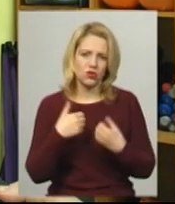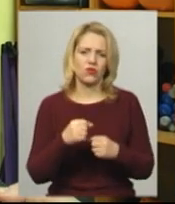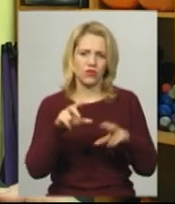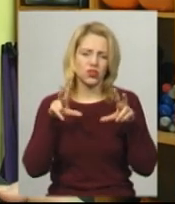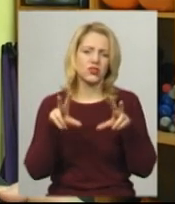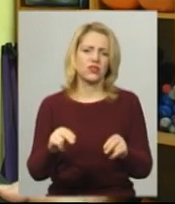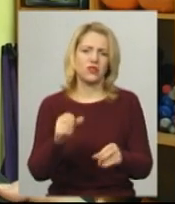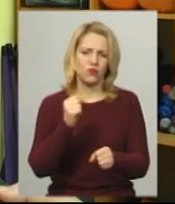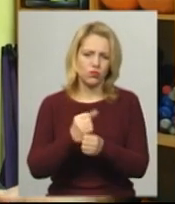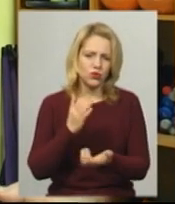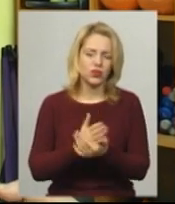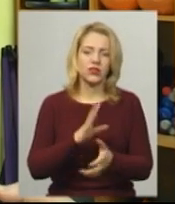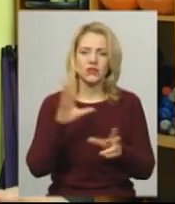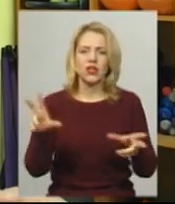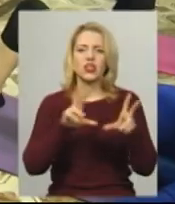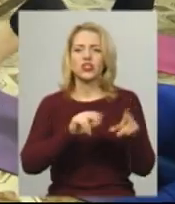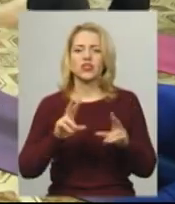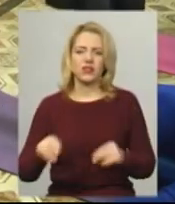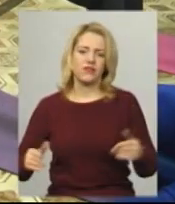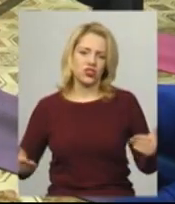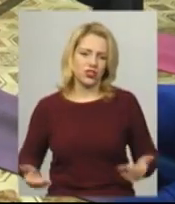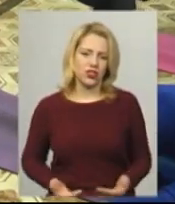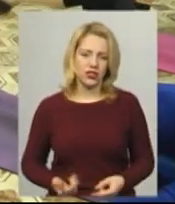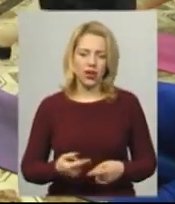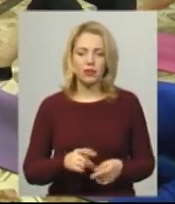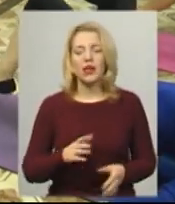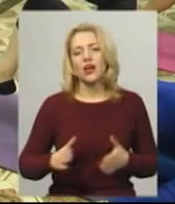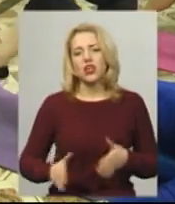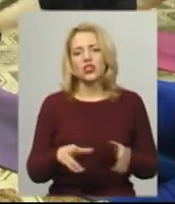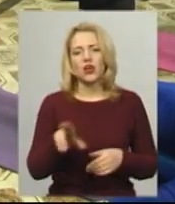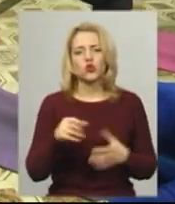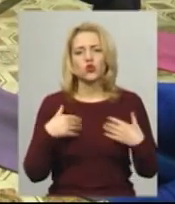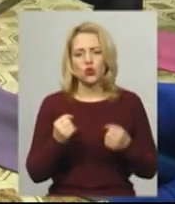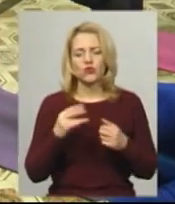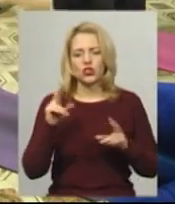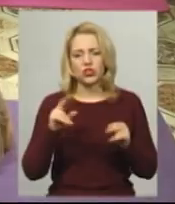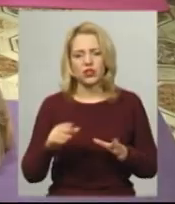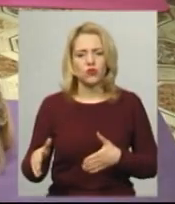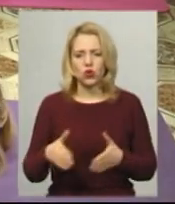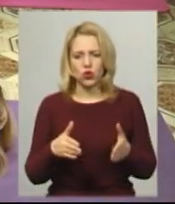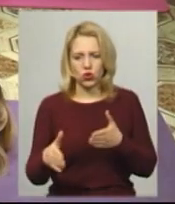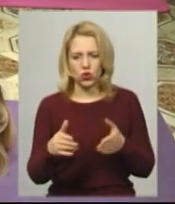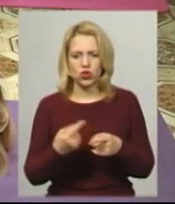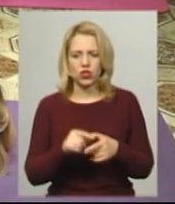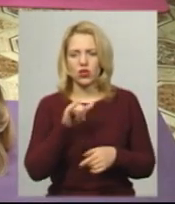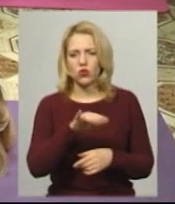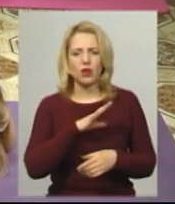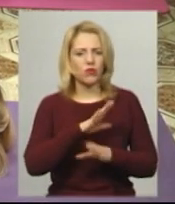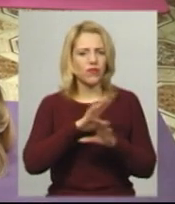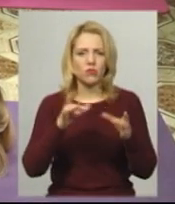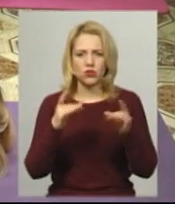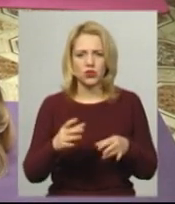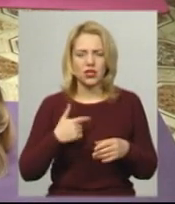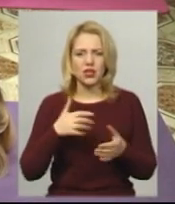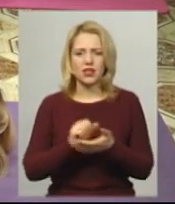любов, ти маєш все, ти маєш щасливе життя. Шлях до здорового і щасливого життя, розповідає Альона Свідерська, у неї був непростий. На